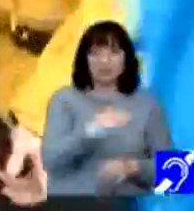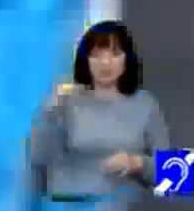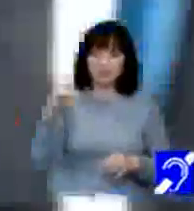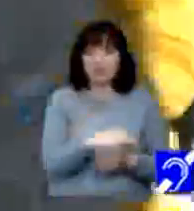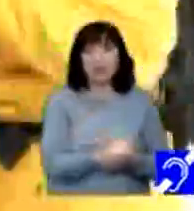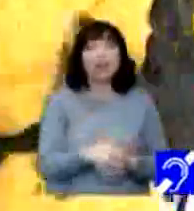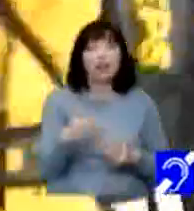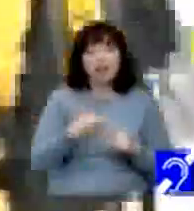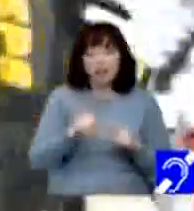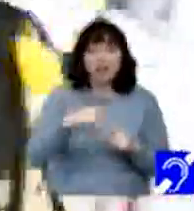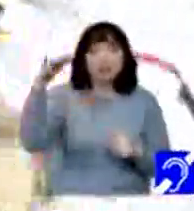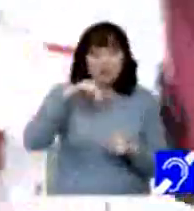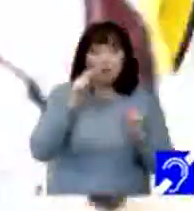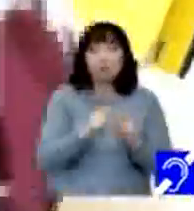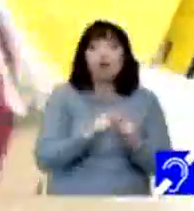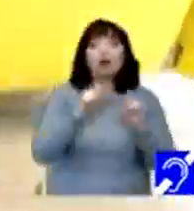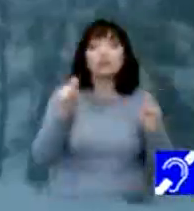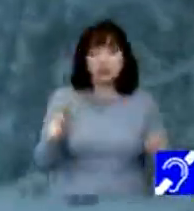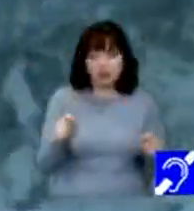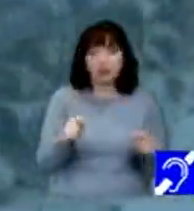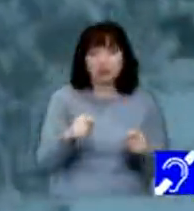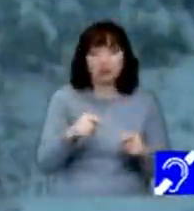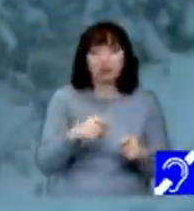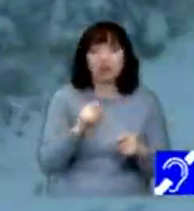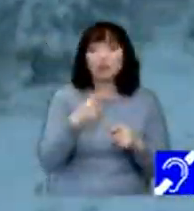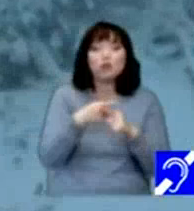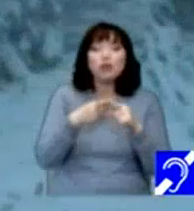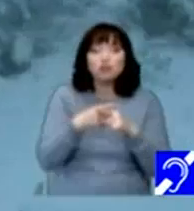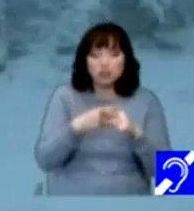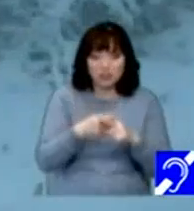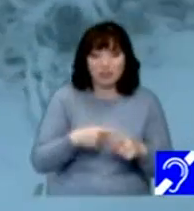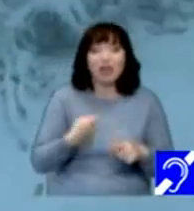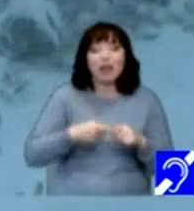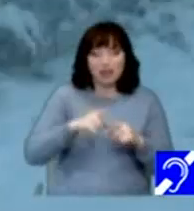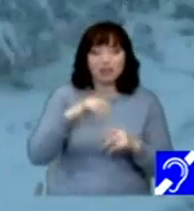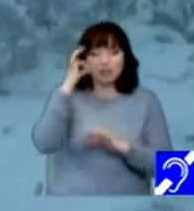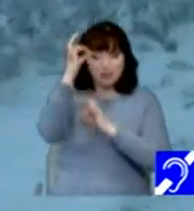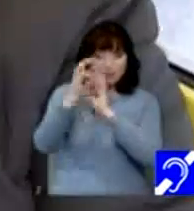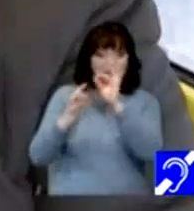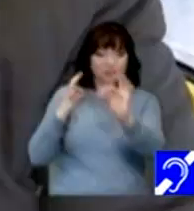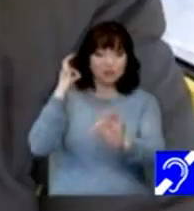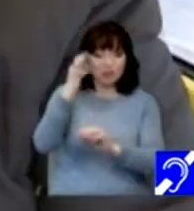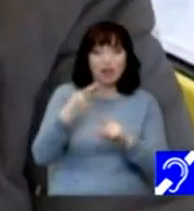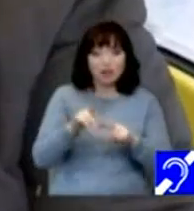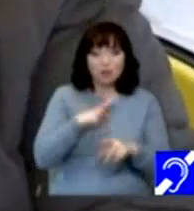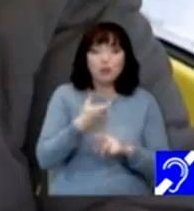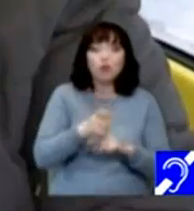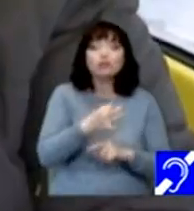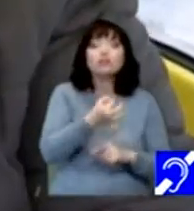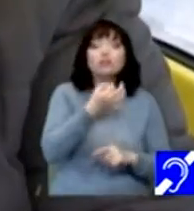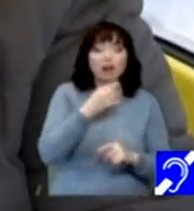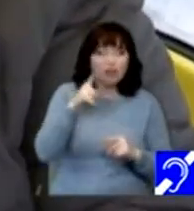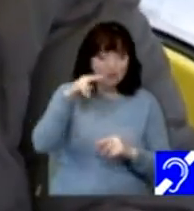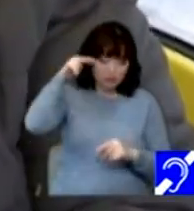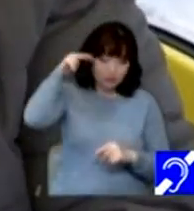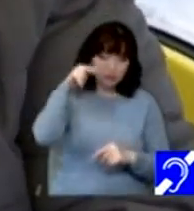deschisă doar pe jumătate, atât cât pot acoperi cele 22 de tunuri de zăpadă. Telegondola însă a fost atracția principală. Așa se vede stațiunea Borșa